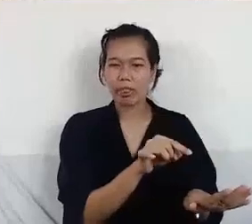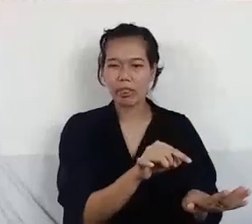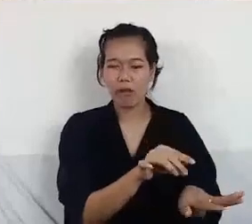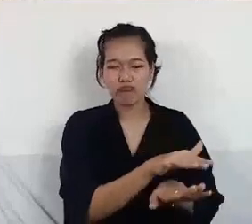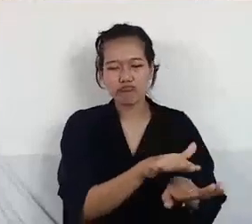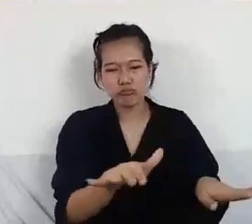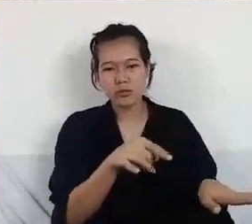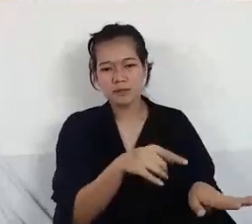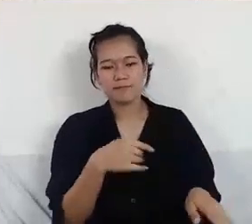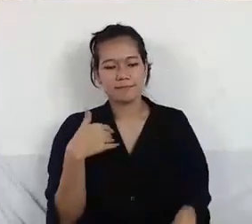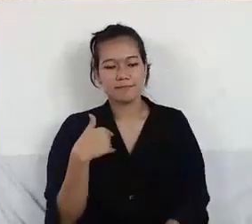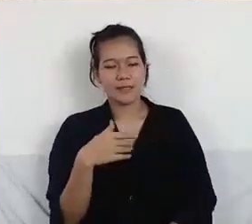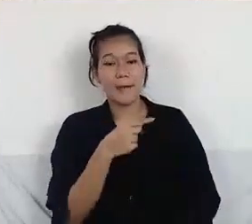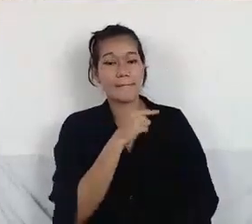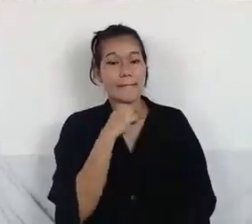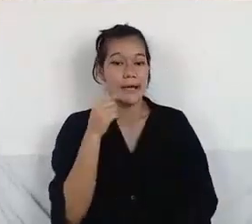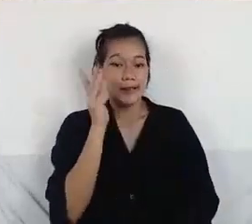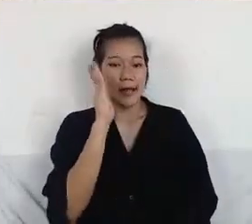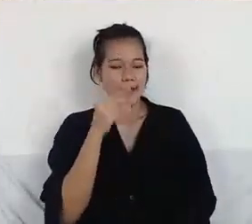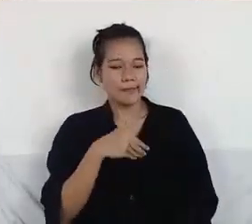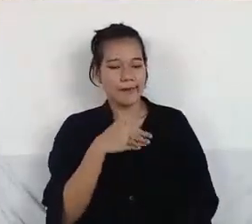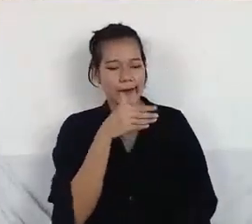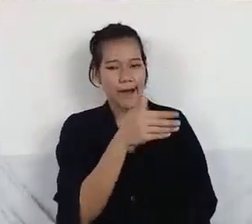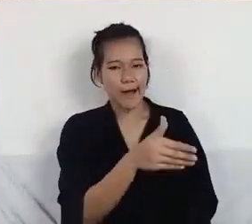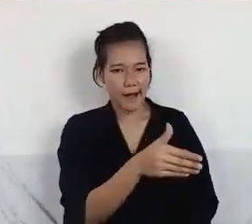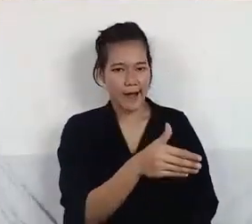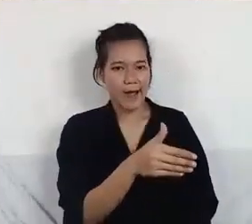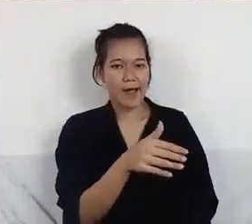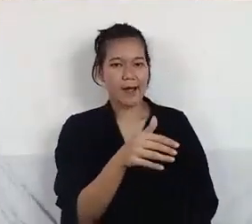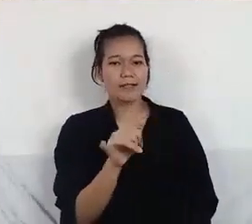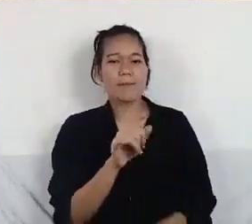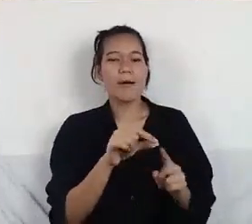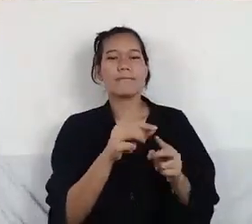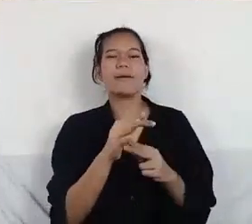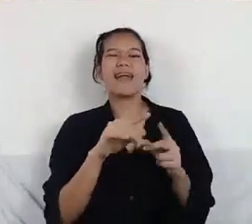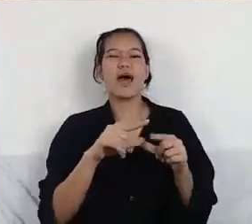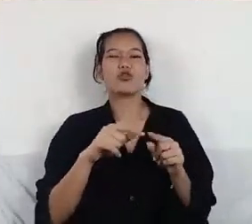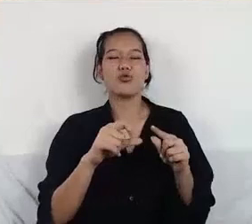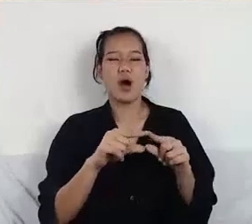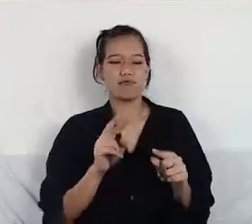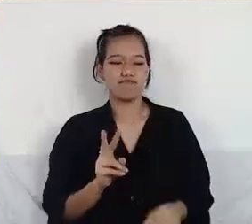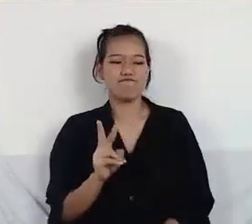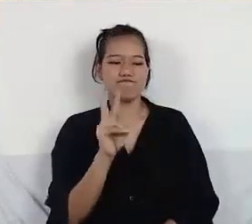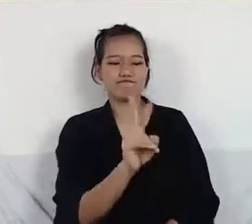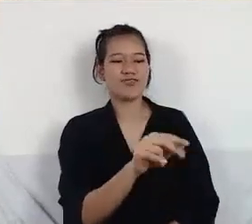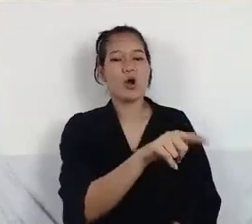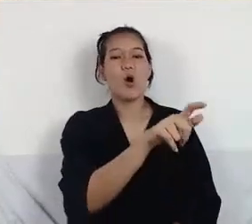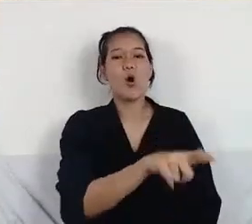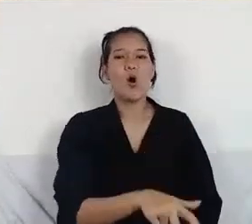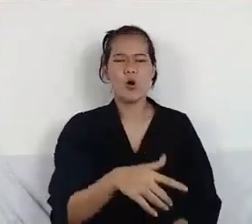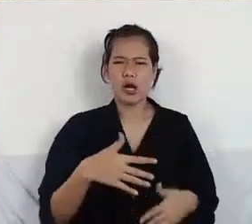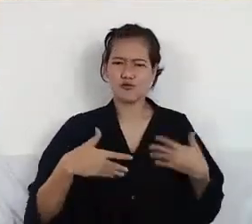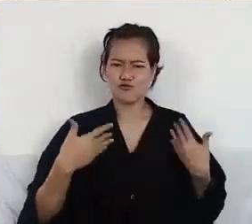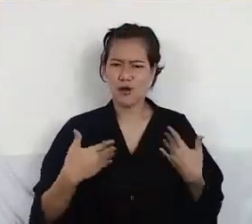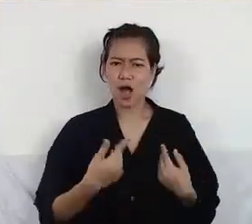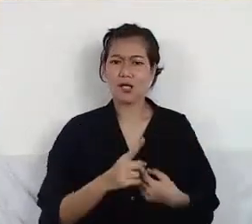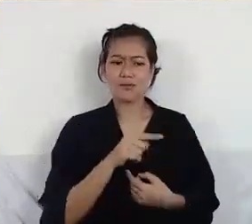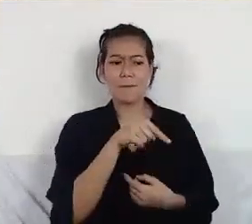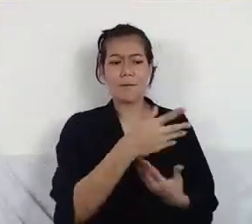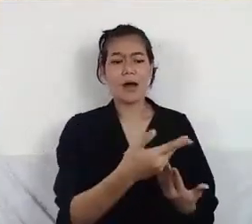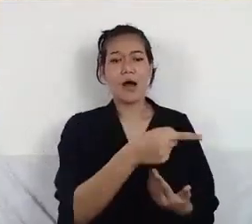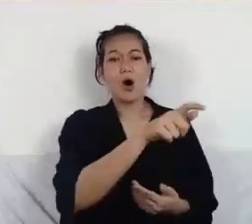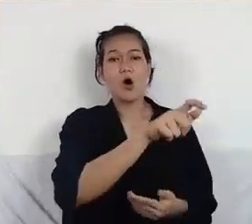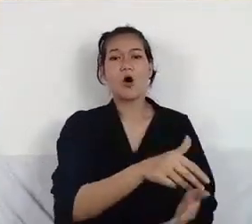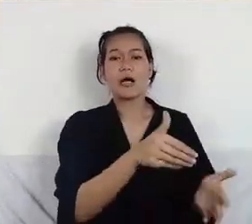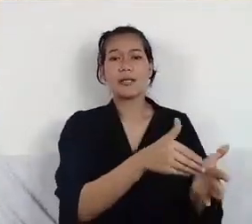Nah, ketika dikunjungi pendeta dan penatua, tuan rumah sukacita sekali, saudaraku. Dalam keterbatasan mereka,